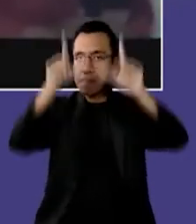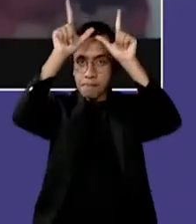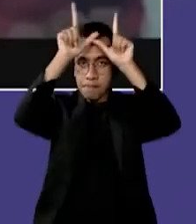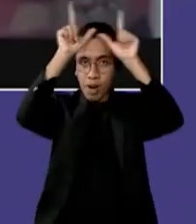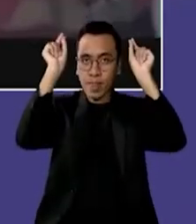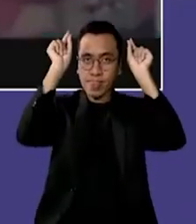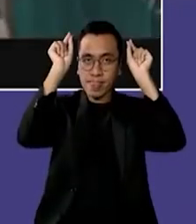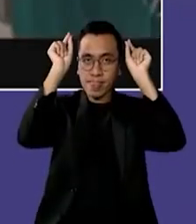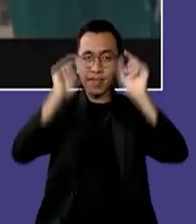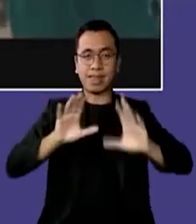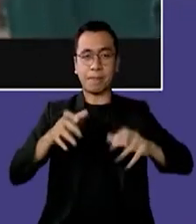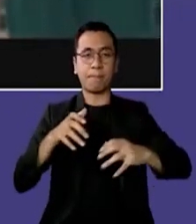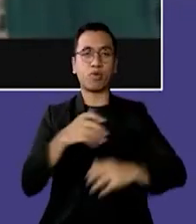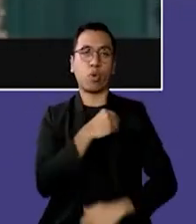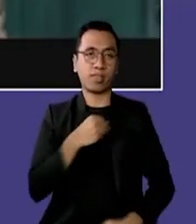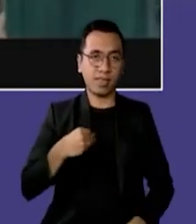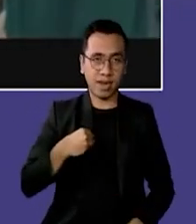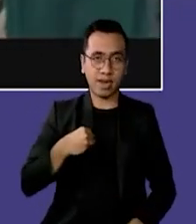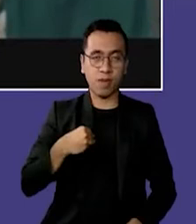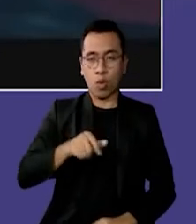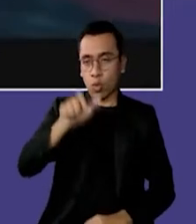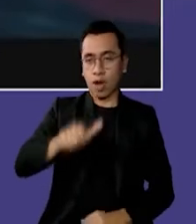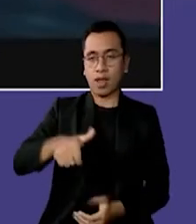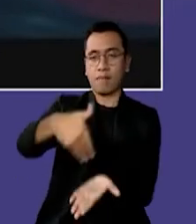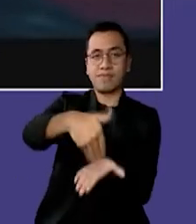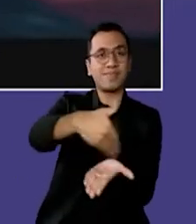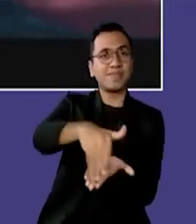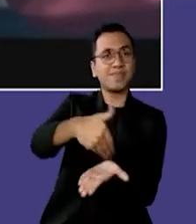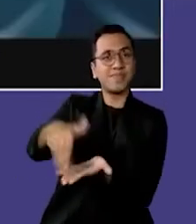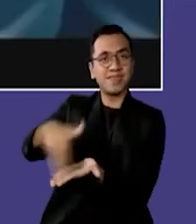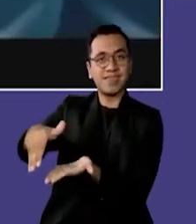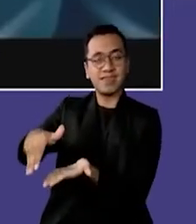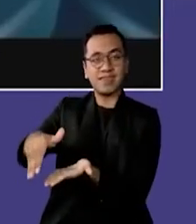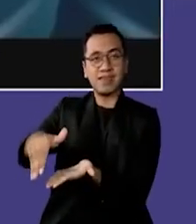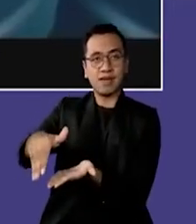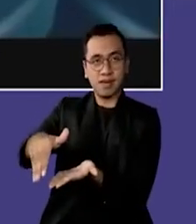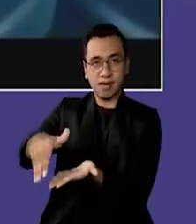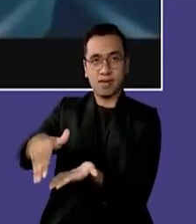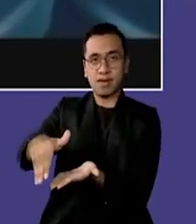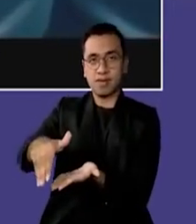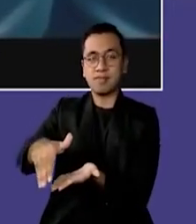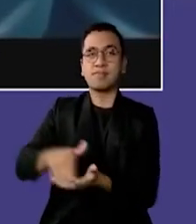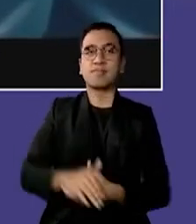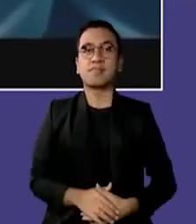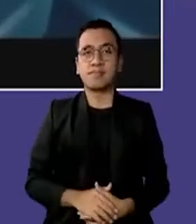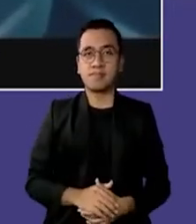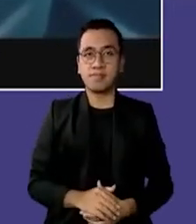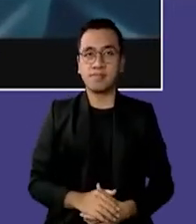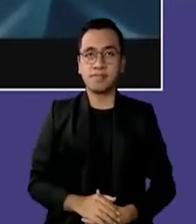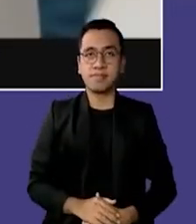cleaning service kami jamin mereka untuk mendapatkan semua